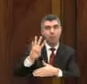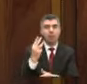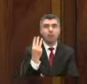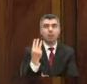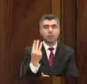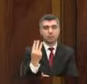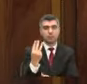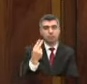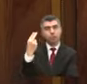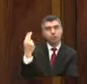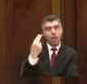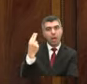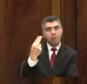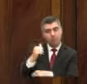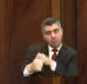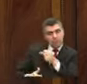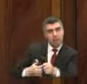برسم